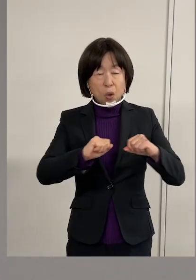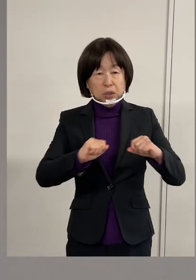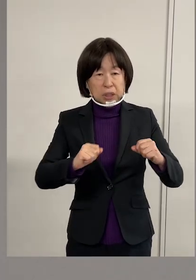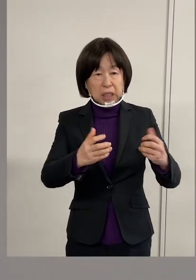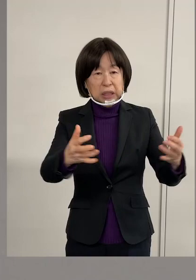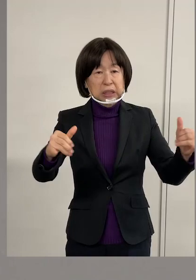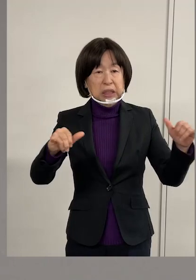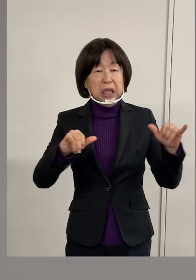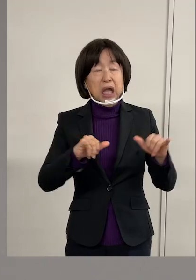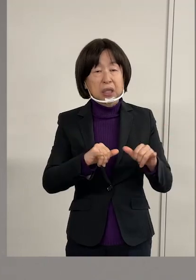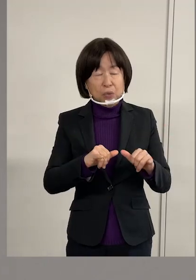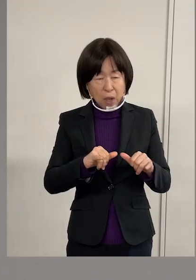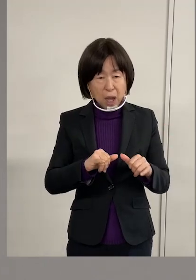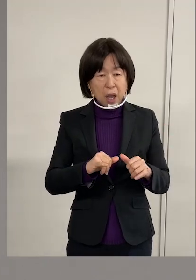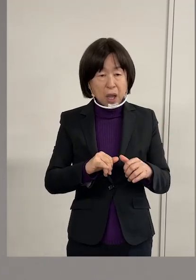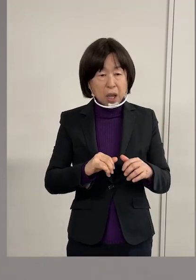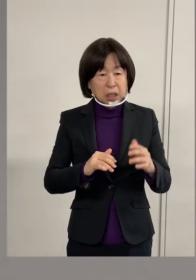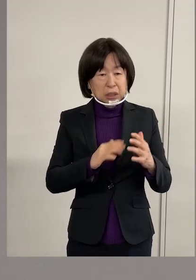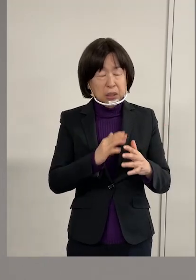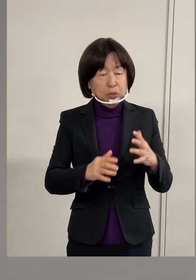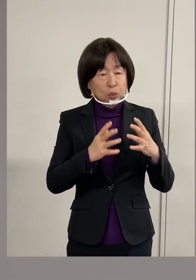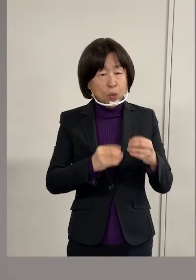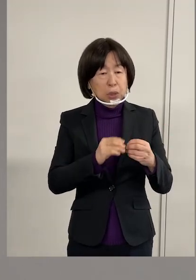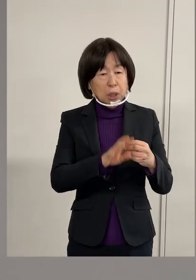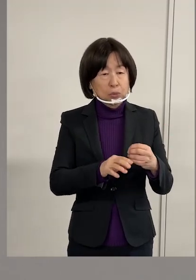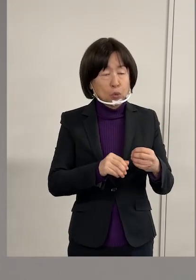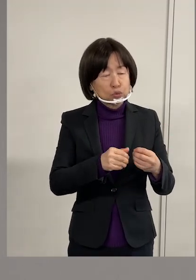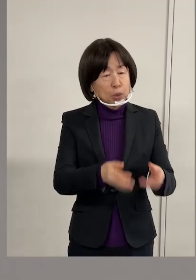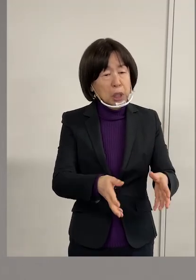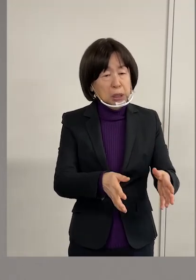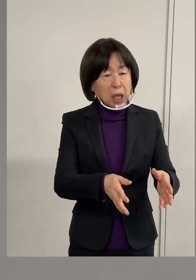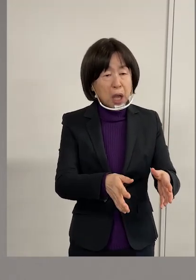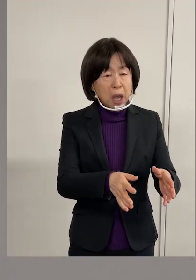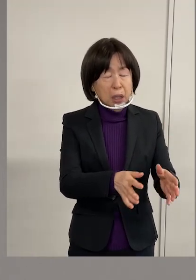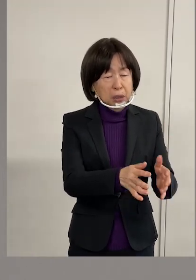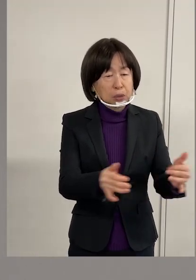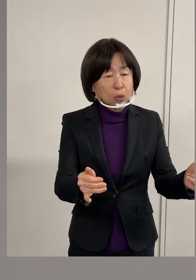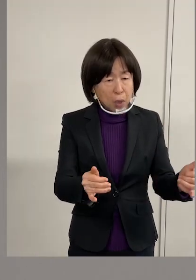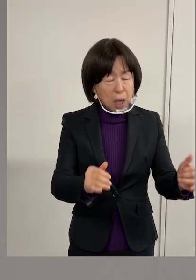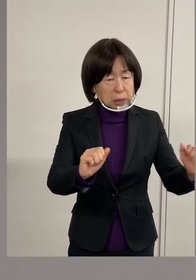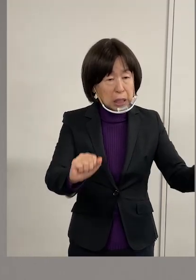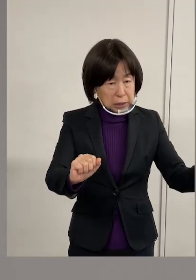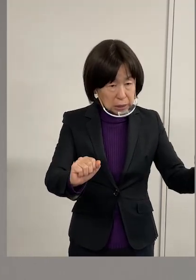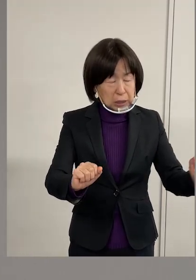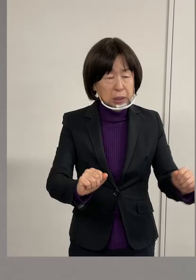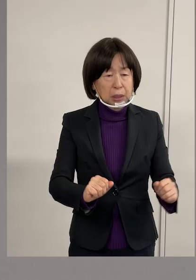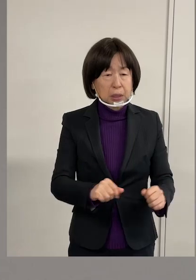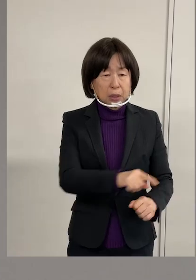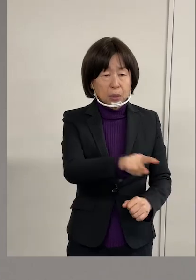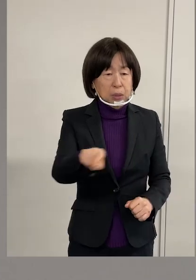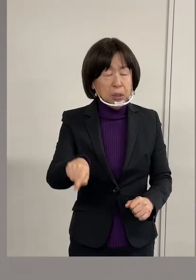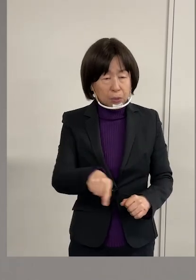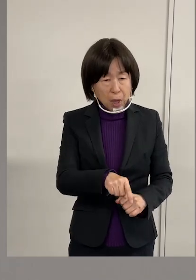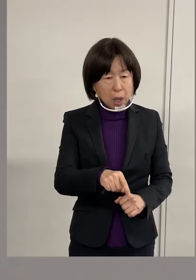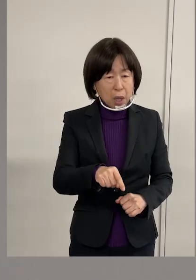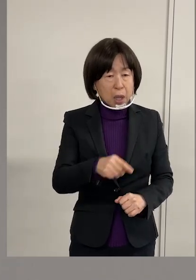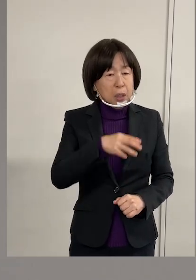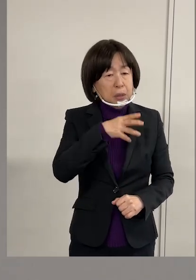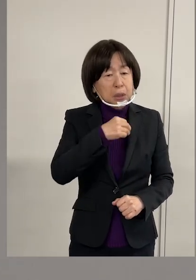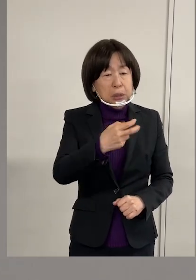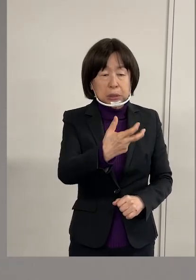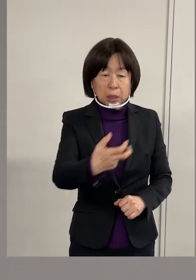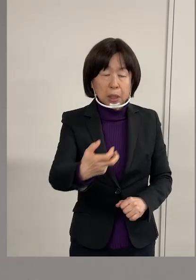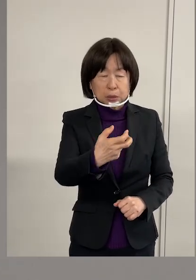世代まだお元気なんですけど、2025年の段階で団塊の世代がすべて75歳以上に入ってき